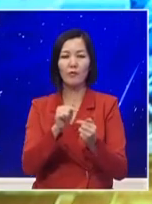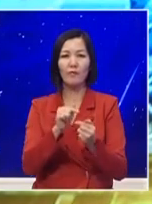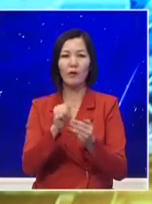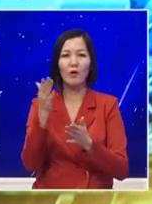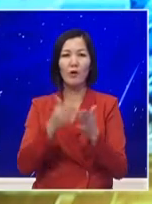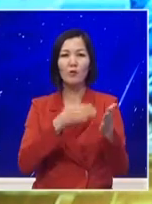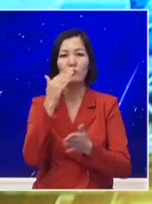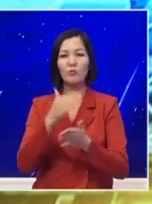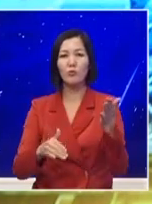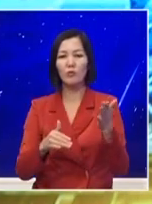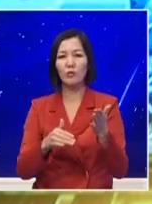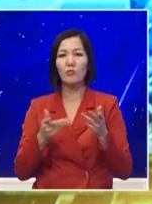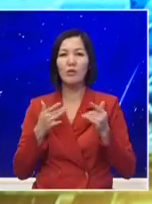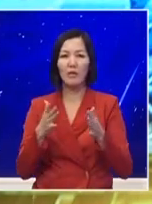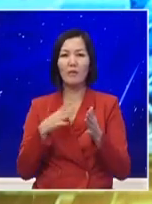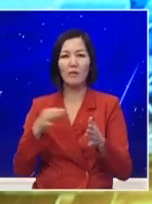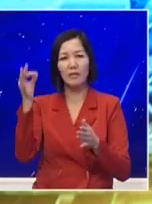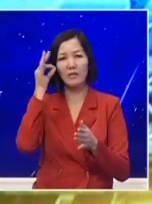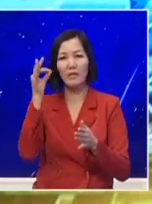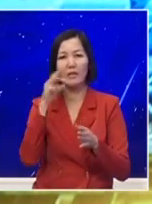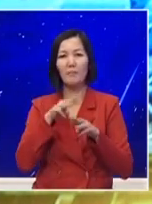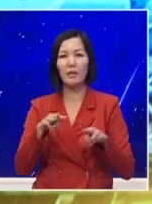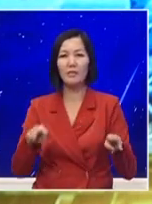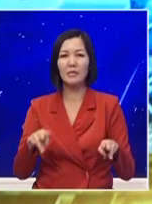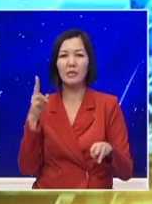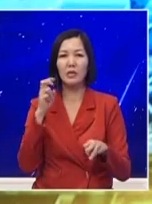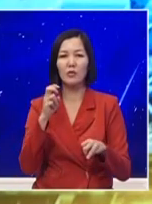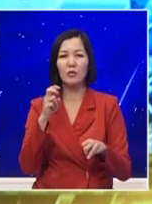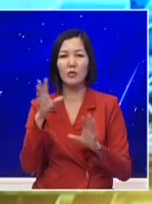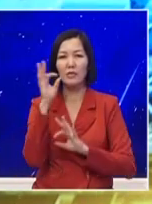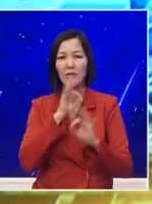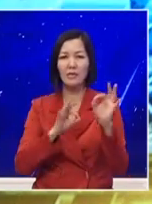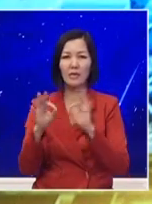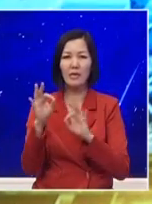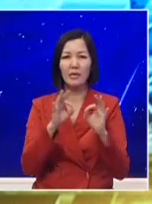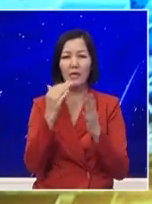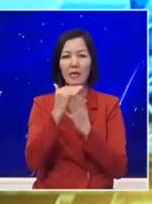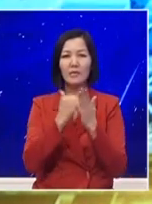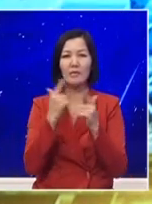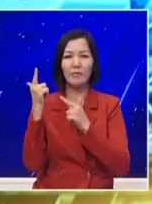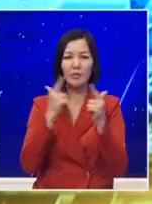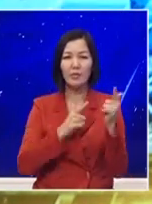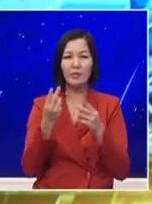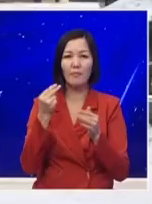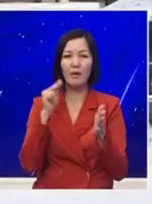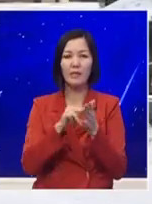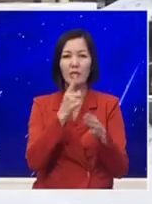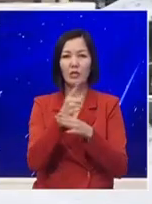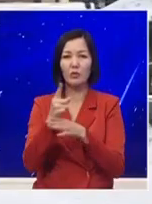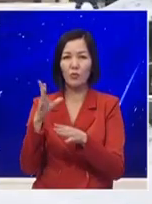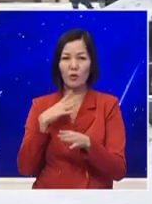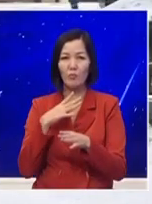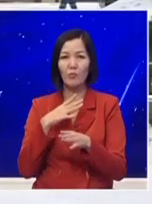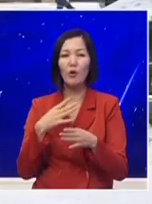жоюды талап етіп жатыр. Естеріңізге сала кетелік, министрлік 200-ден аса дәрілік препараттардың тізімін жасап, бағасына шектеу қойған